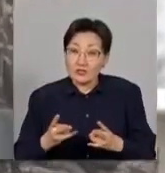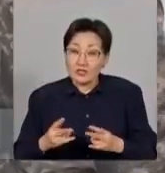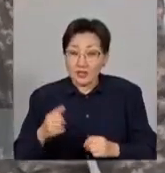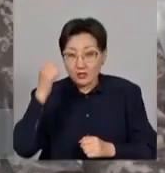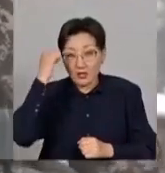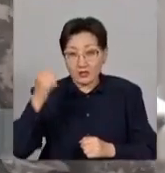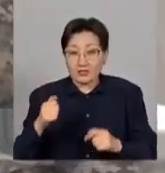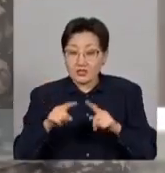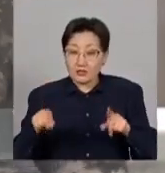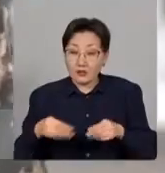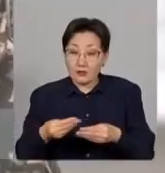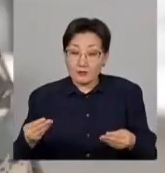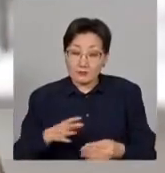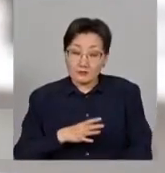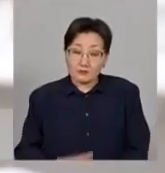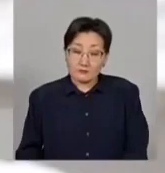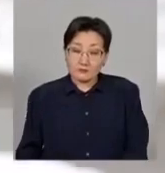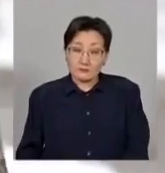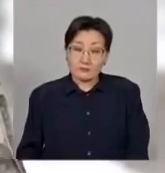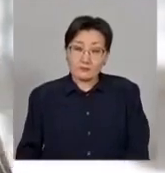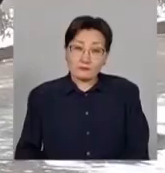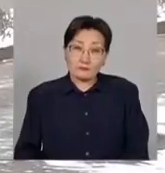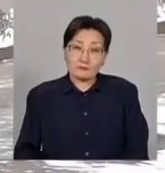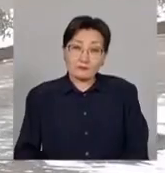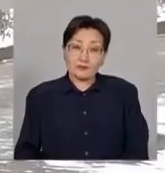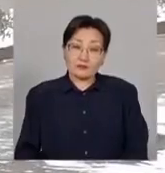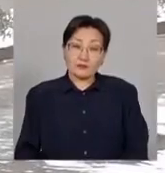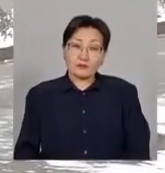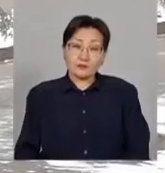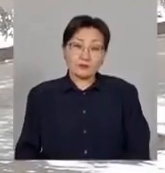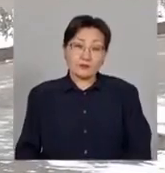алғыс хаттармен марапатталған. Наскен Еркін, Сағындық Нарықов, Алматы телеарнасы.